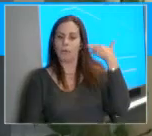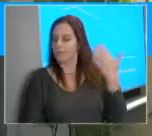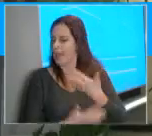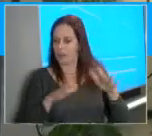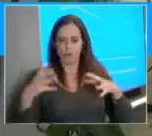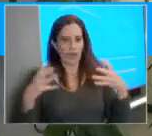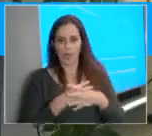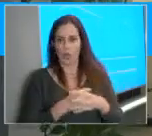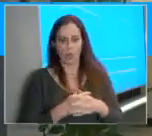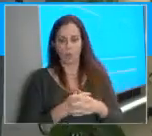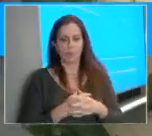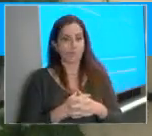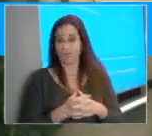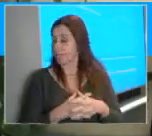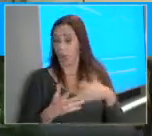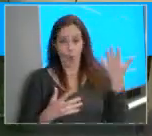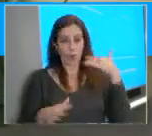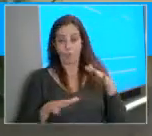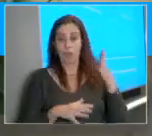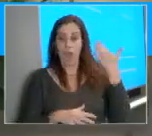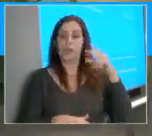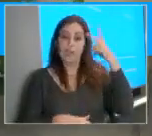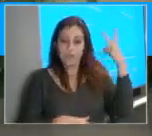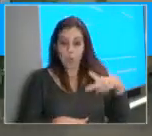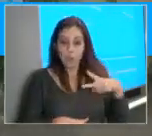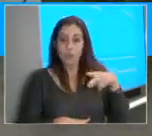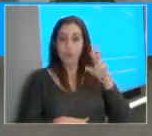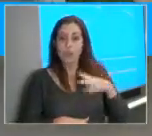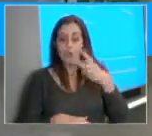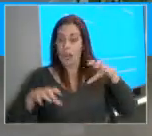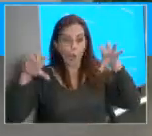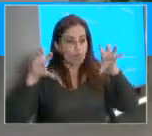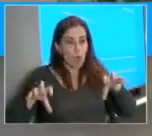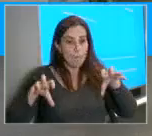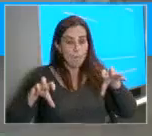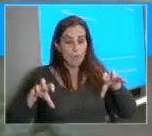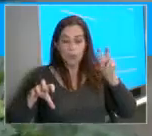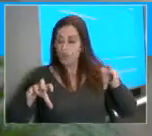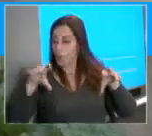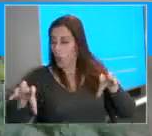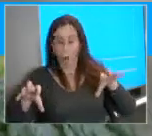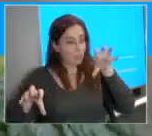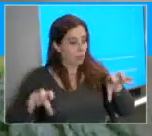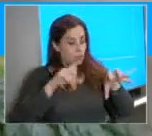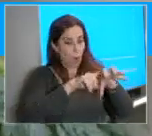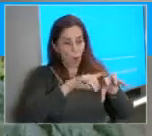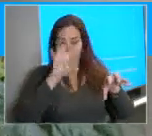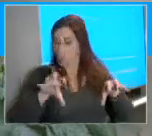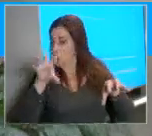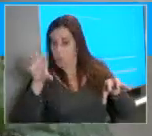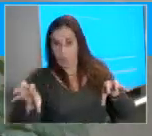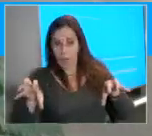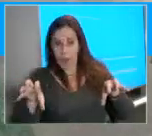היה ממשלת אחדות. לא הייתה ממשלת אחדות. אז הבינו שיש שתי גושים, שיש גוש שמאל מרכז ויש גוש